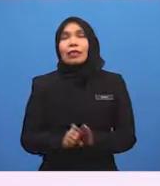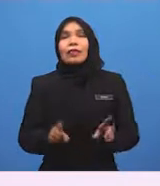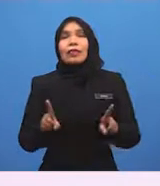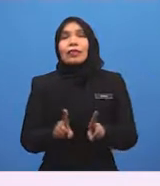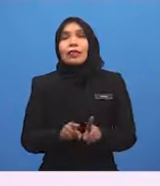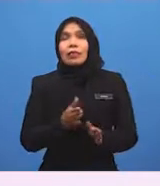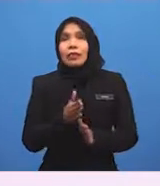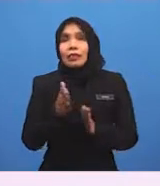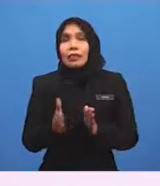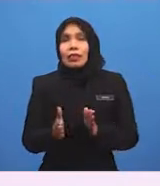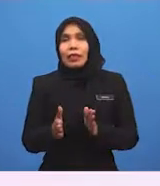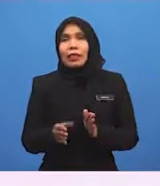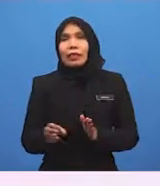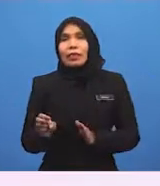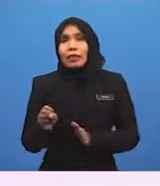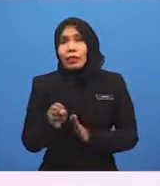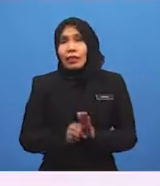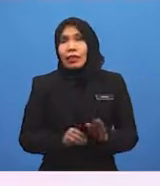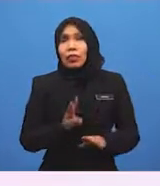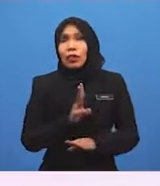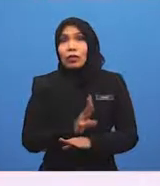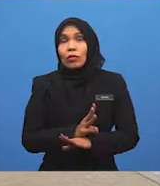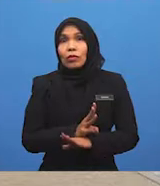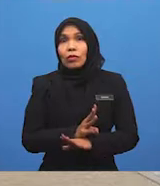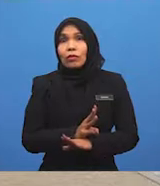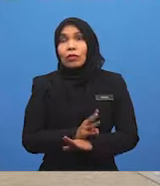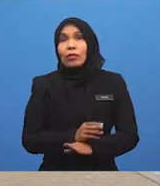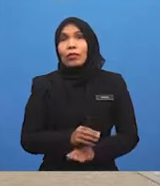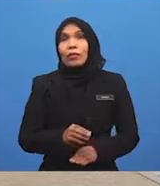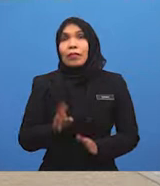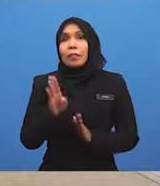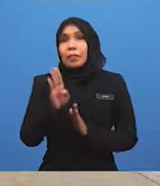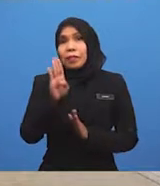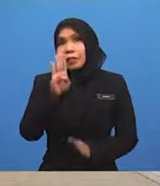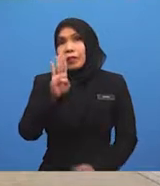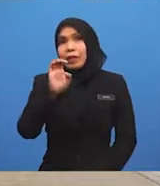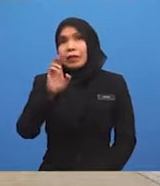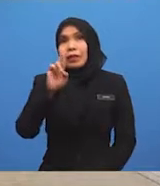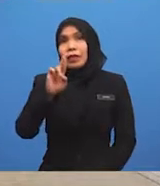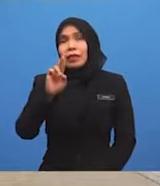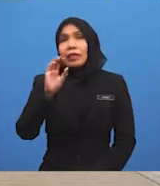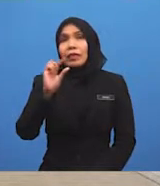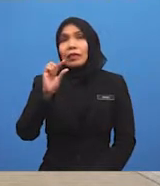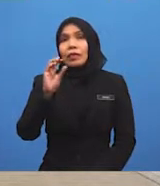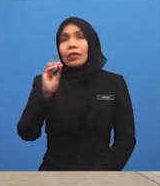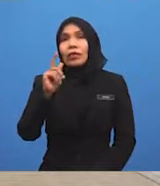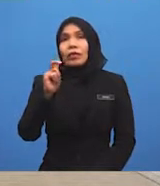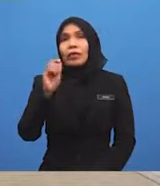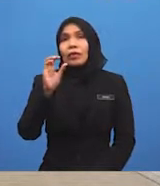terutamanya sewaktu bergotong royong. Jika murid-murid perhatikan situasi dalam gambar